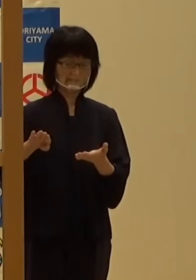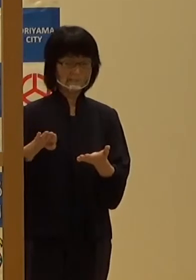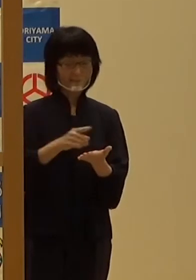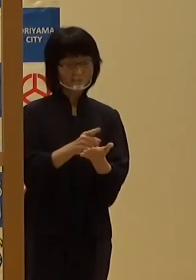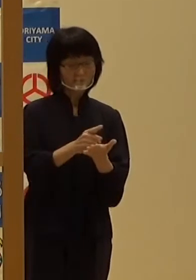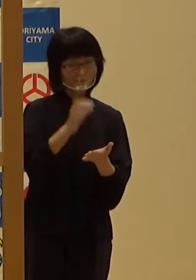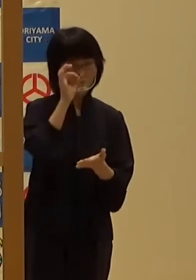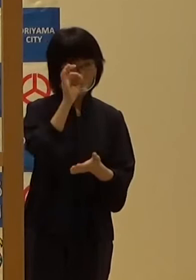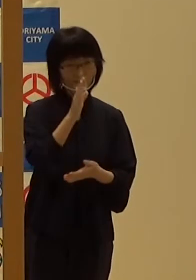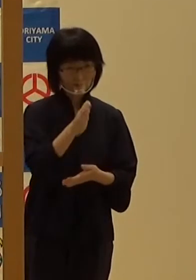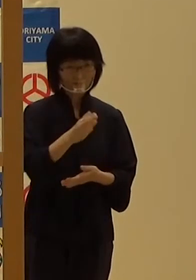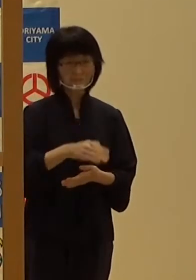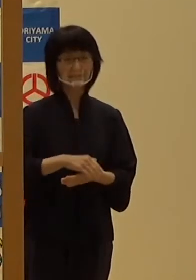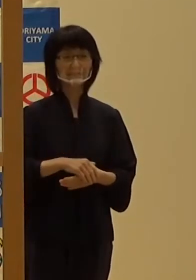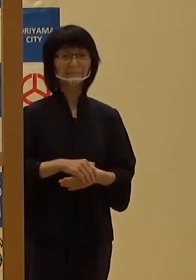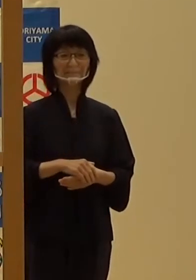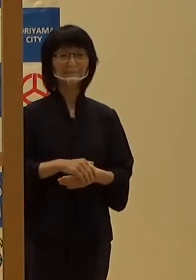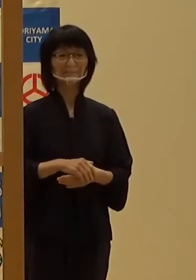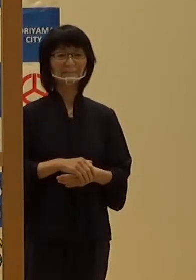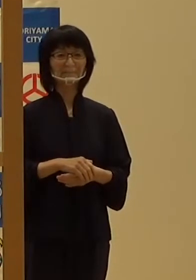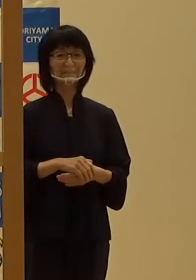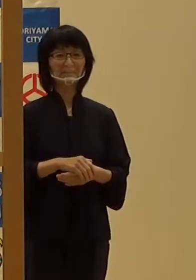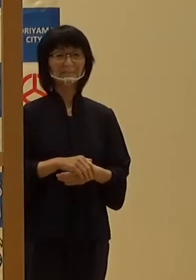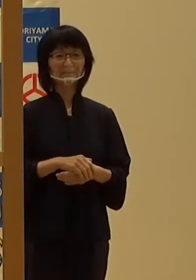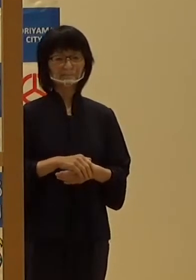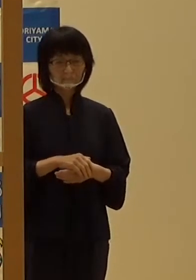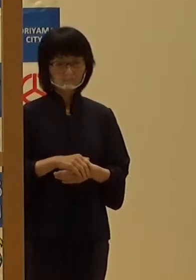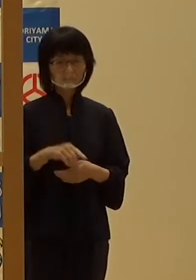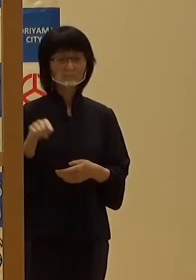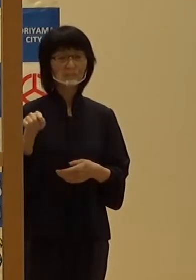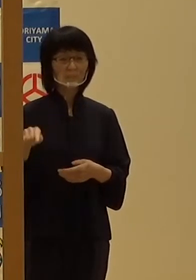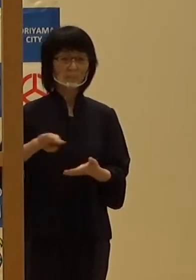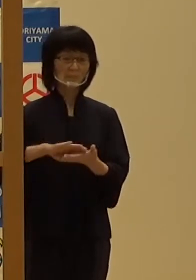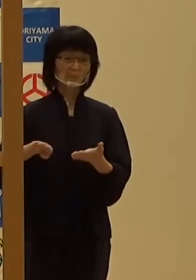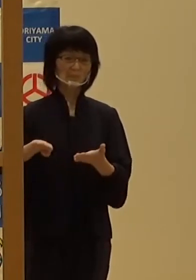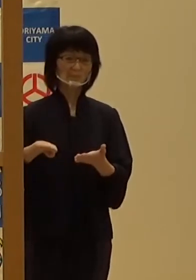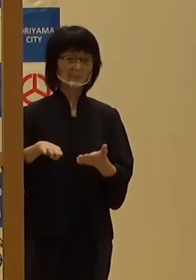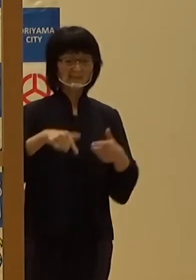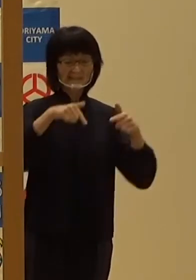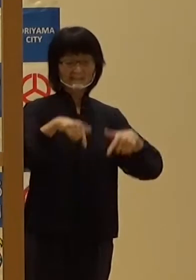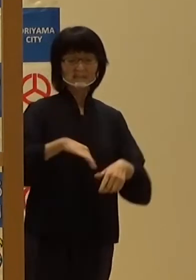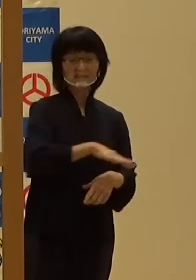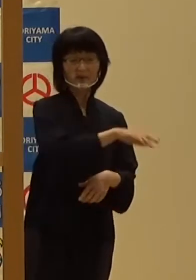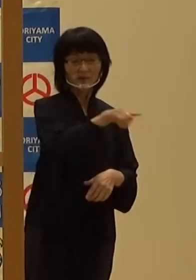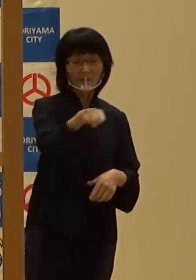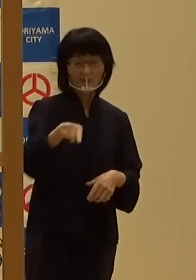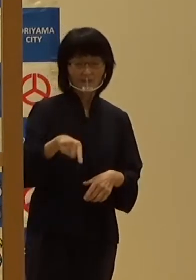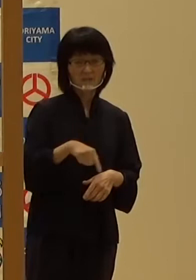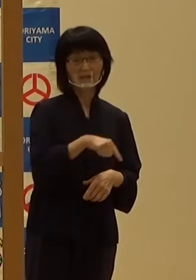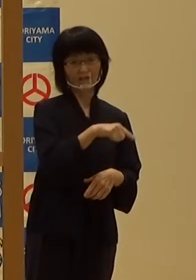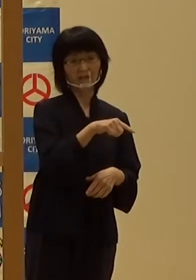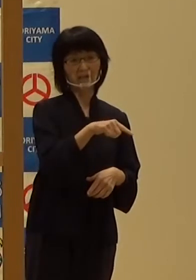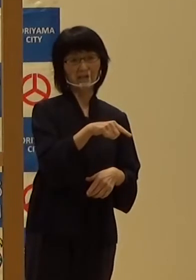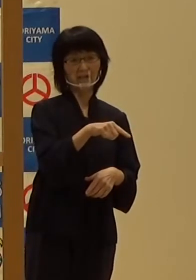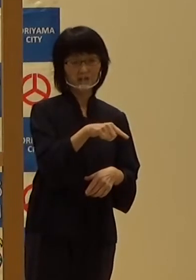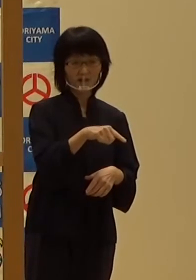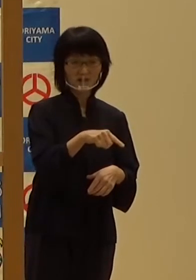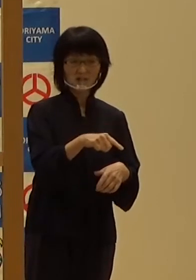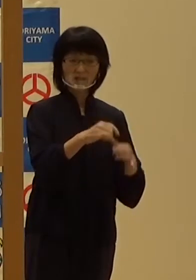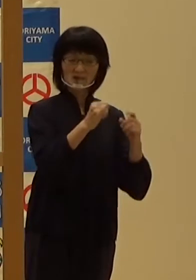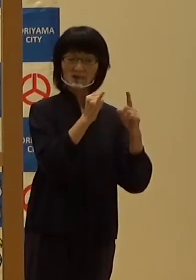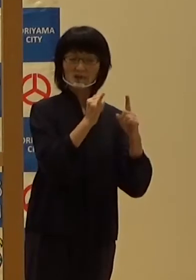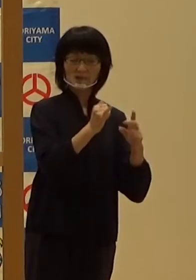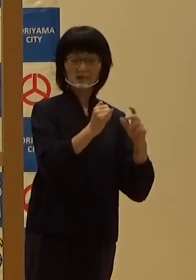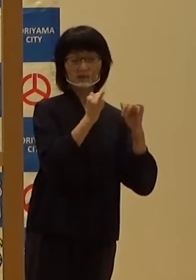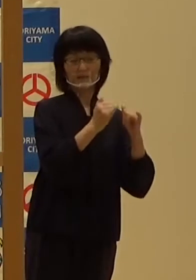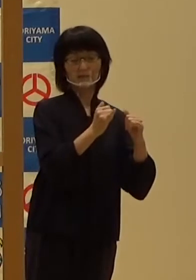ますが、地図総合運動場等を除く西側、海青、地盤でいきますと、海青2丁